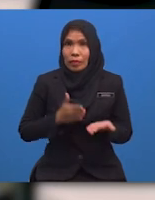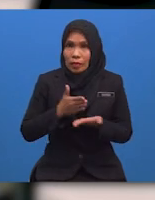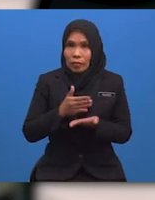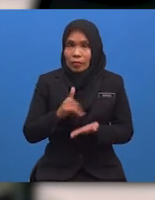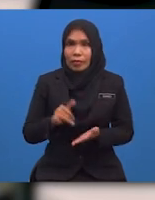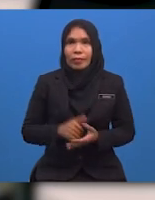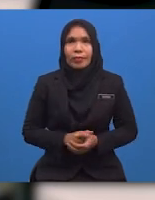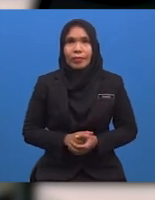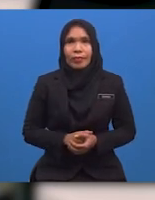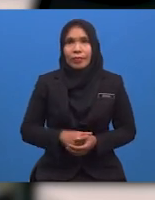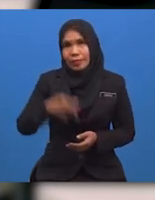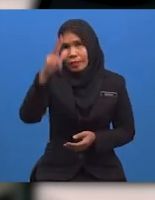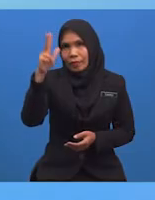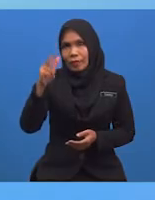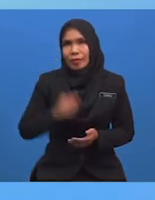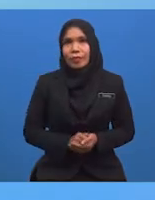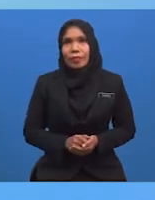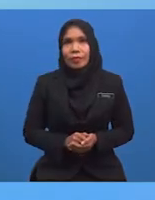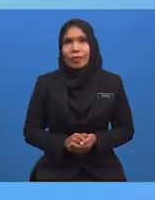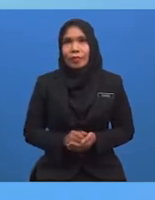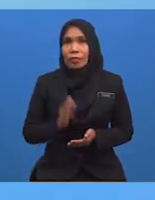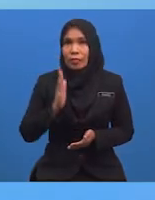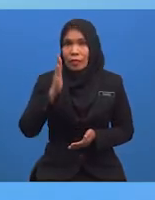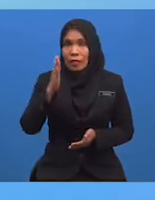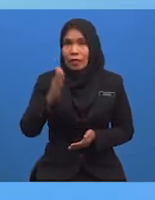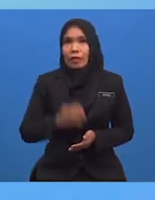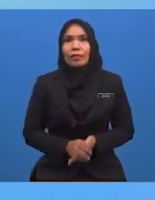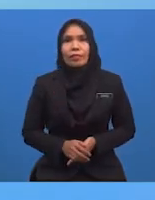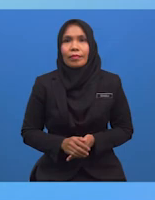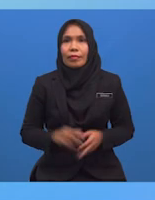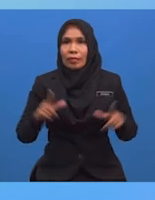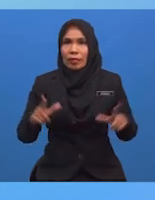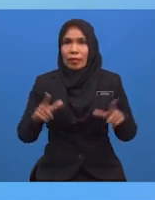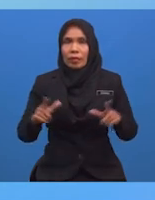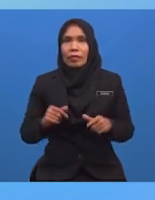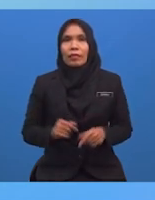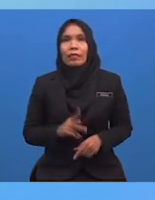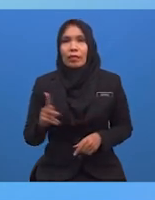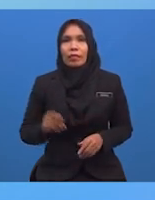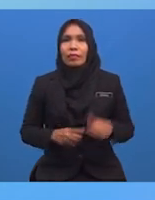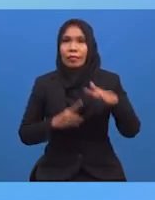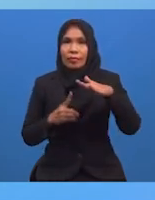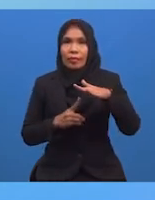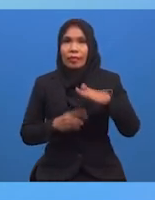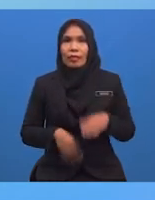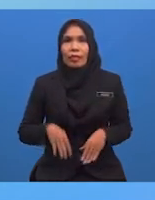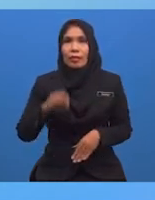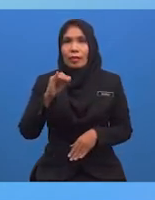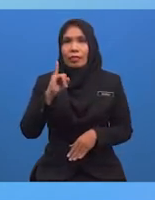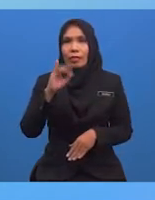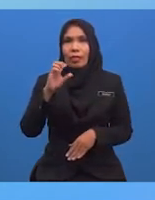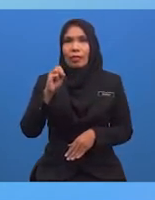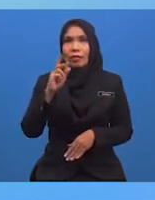Seterusnya, kerajaan akan melaksanakan dasar fiskal menguncup iaitu dengan mengurangkan perbelanjaan